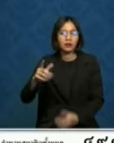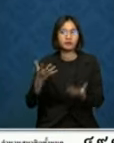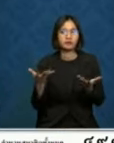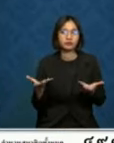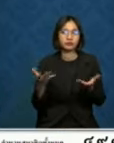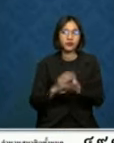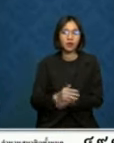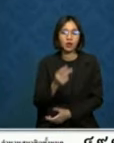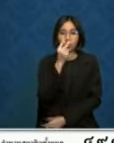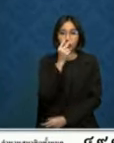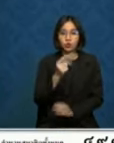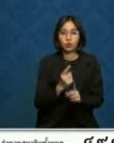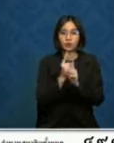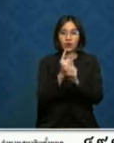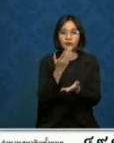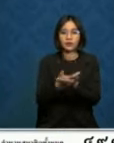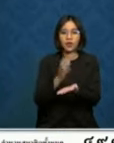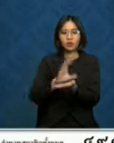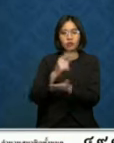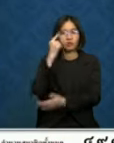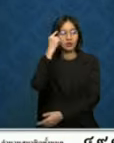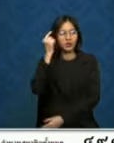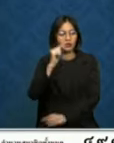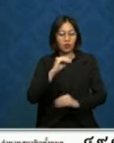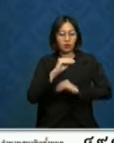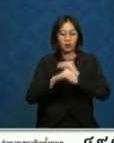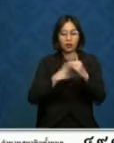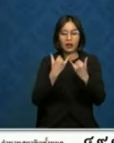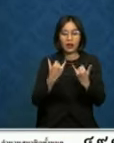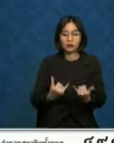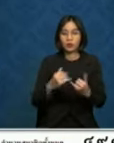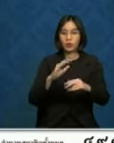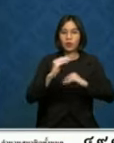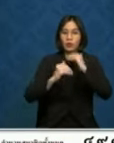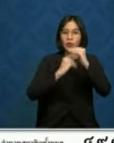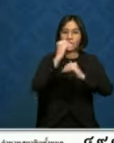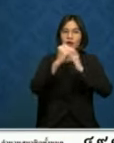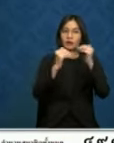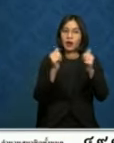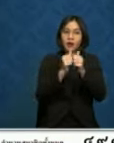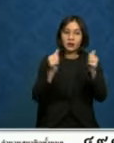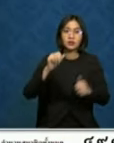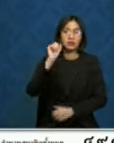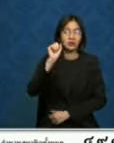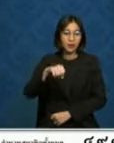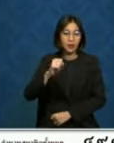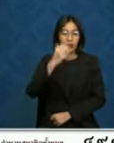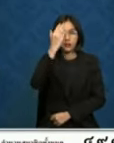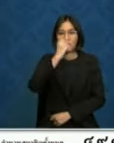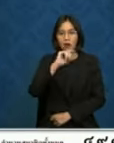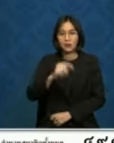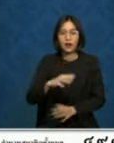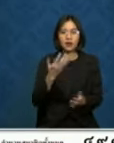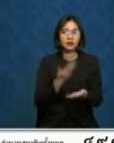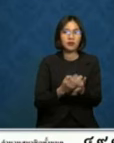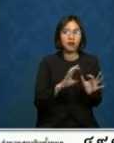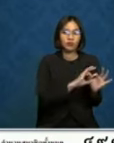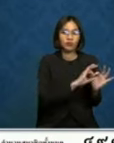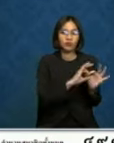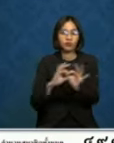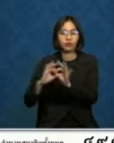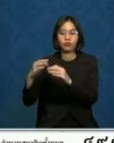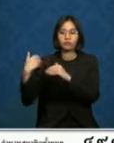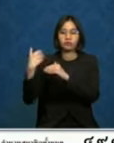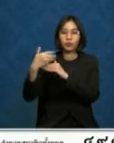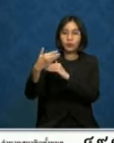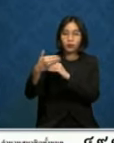านถ้าดูตามงบเนี่ยก็คงคิดว่าโครงการนี้มีประสิทธิภาพเพิ่มขึ้นมากเลยใช่ไหมคะเพราะว่าตั้งผูกพันไปชั่วลูกชั่วหลานแบบ